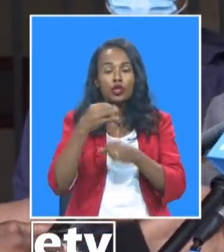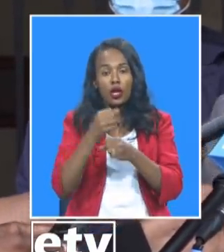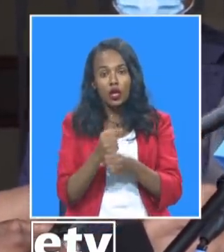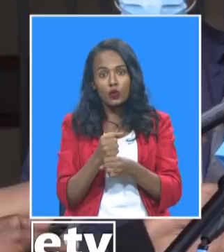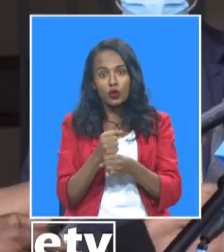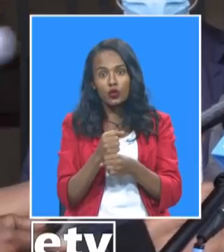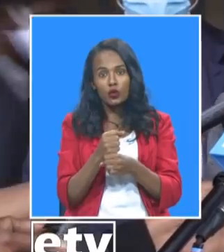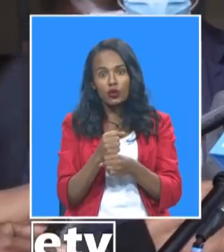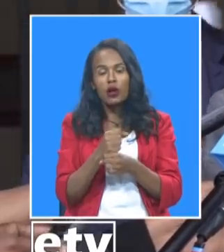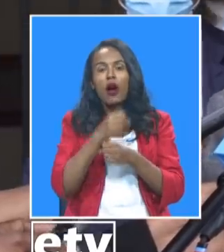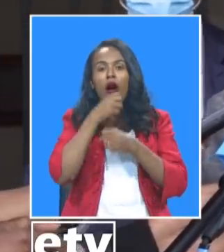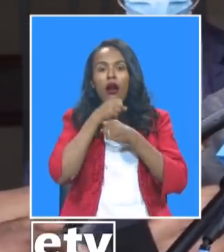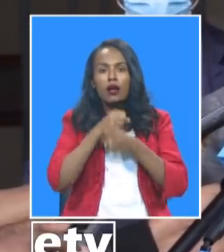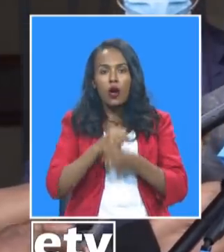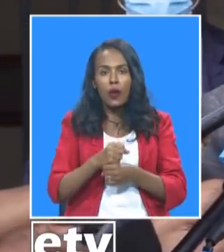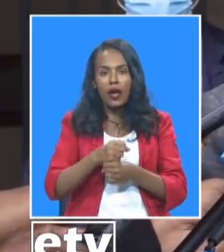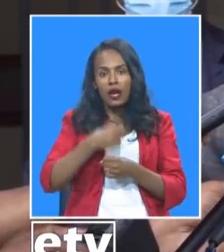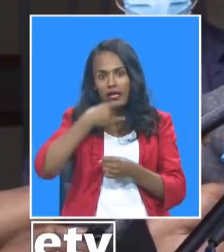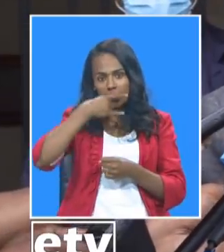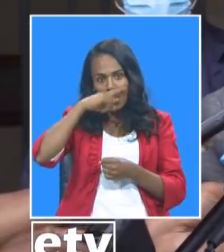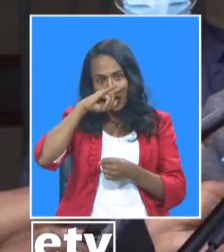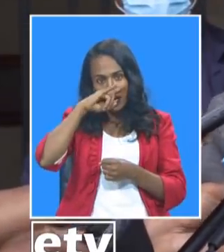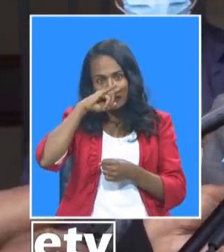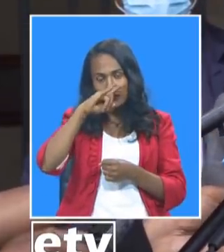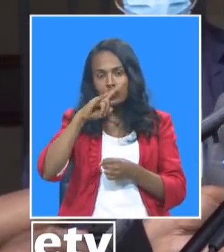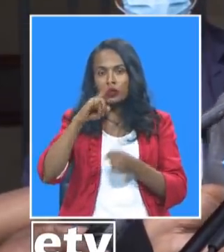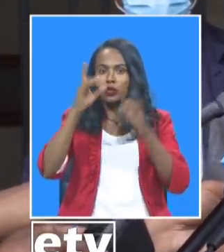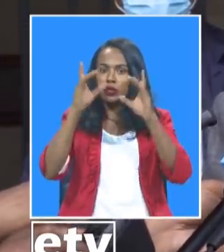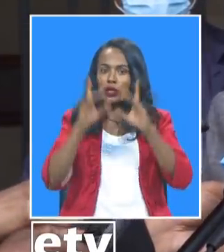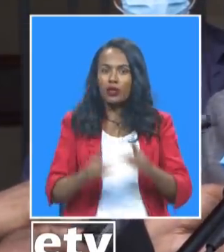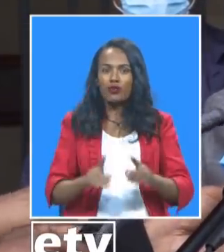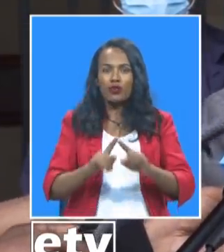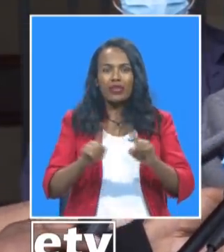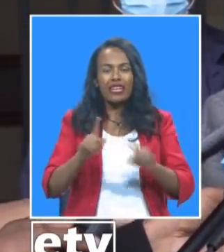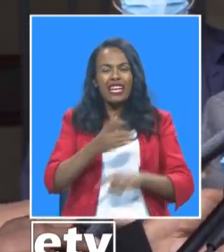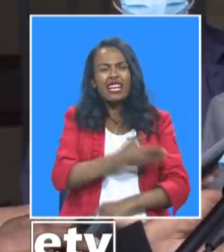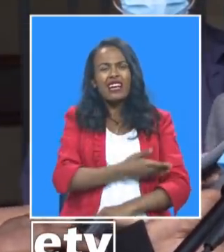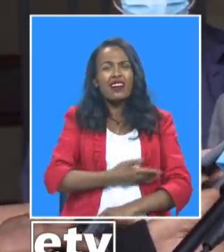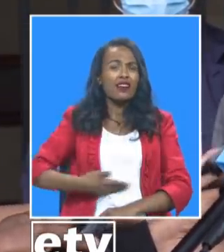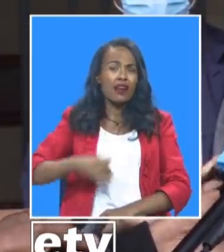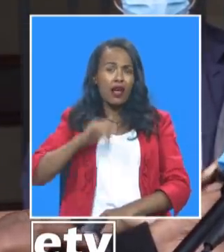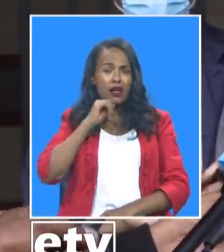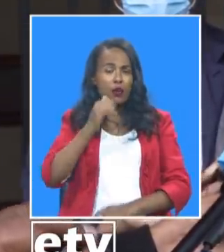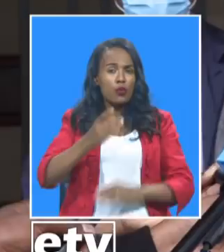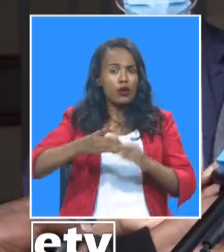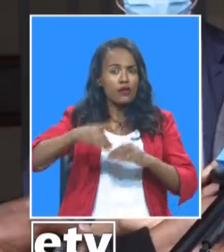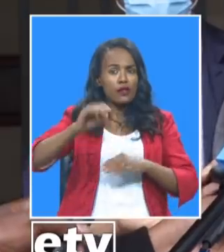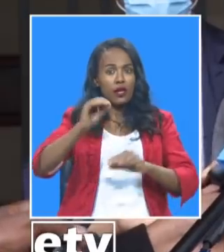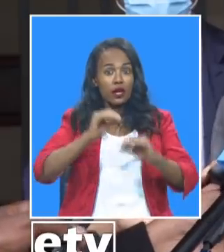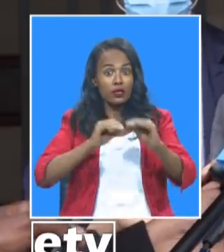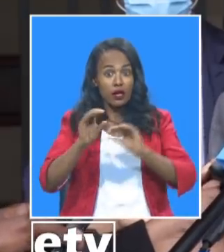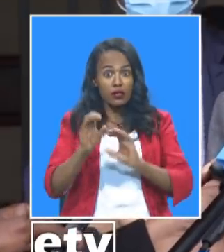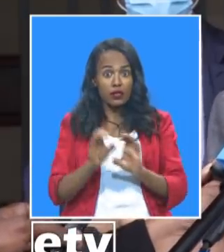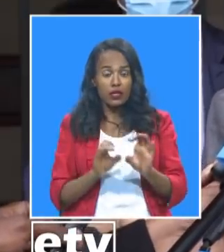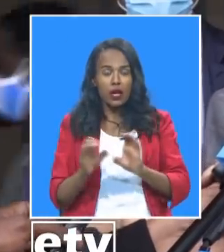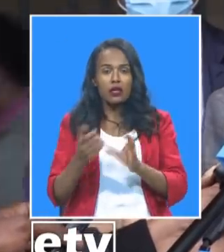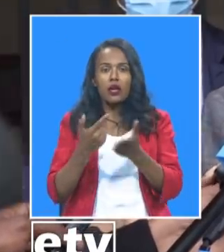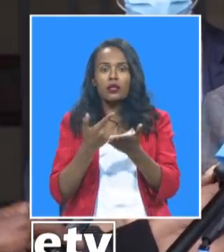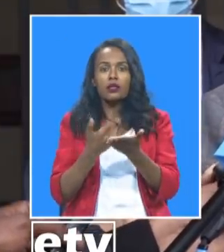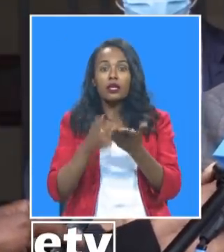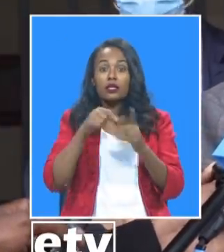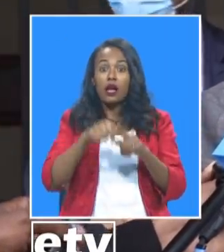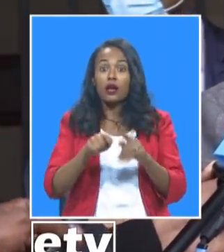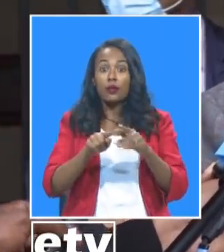የያዟቸውን አረጋውያን ህፃናት ክረምቱን በተለይ እንዳይራቡ ከፍተኛ እንቅስቃሴ እናደርጋለን። ይሄ